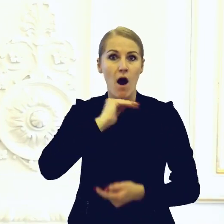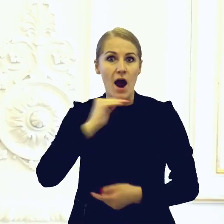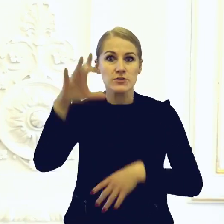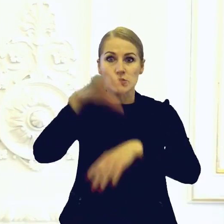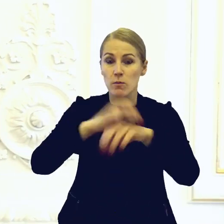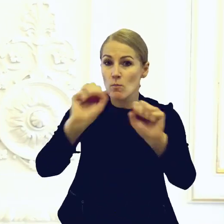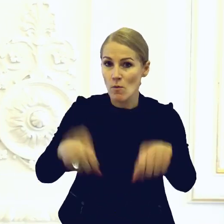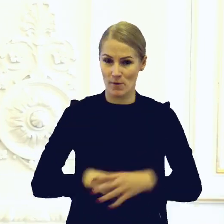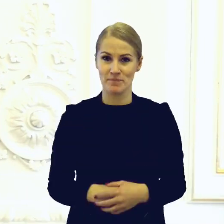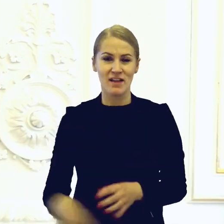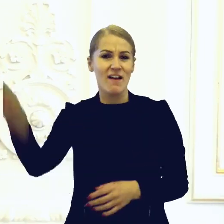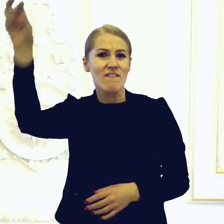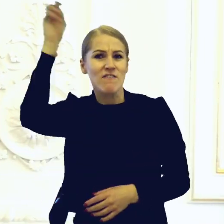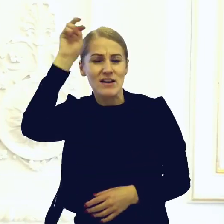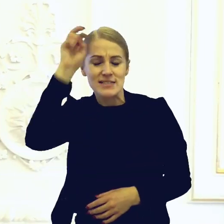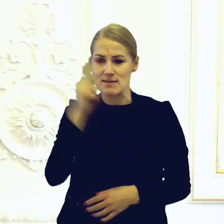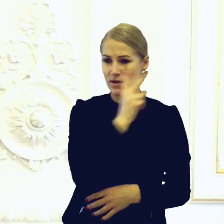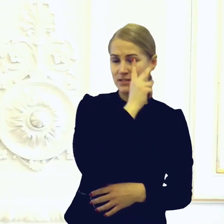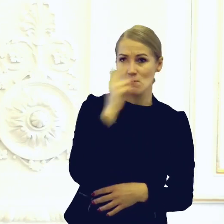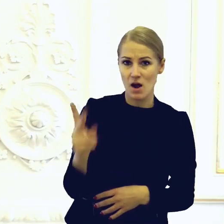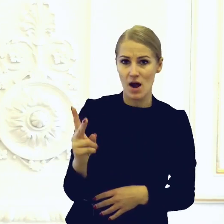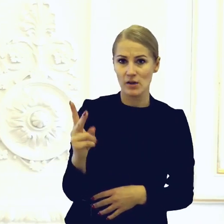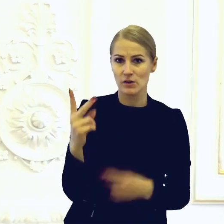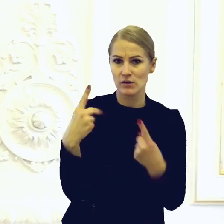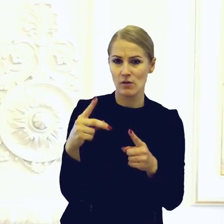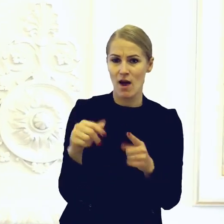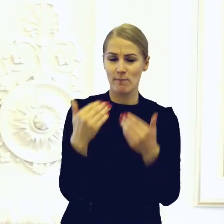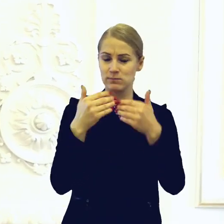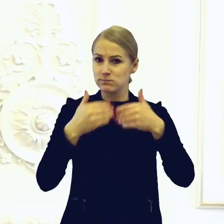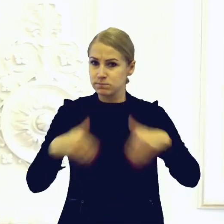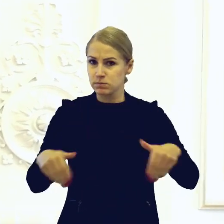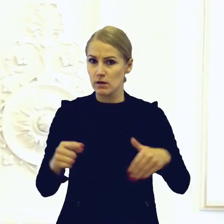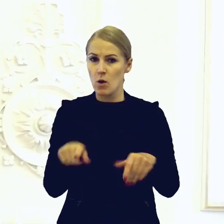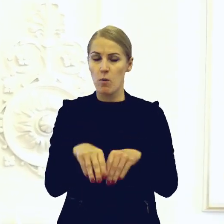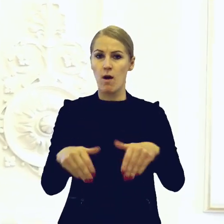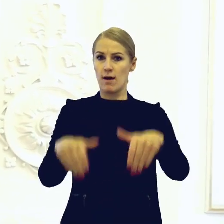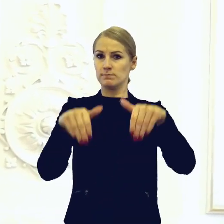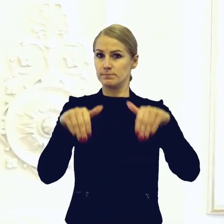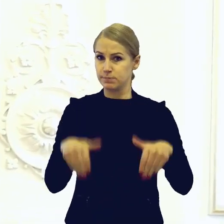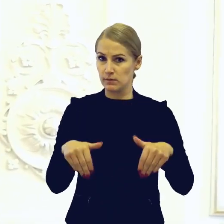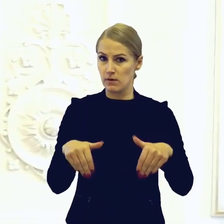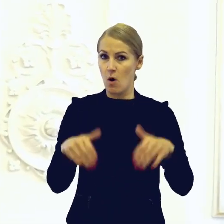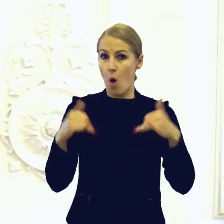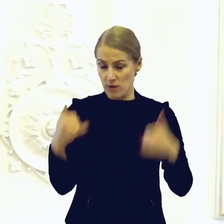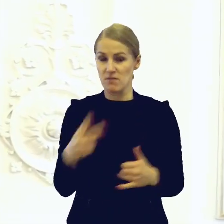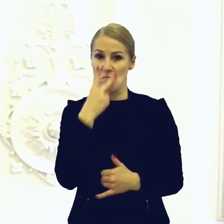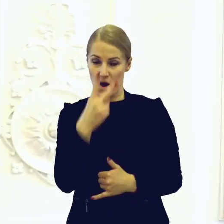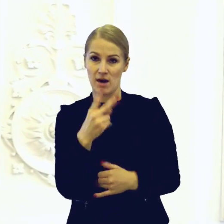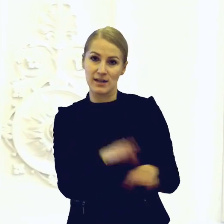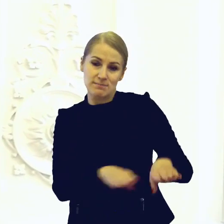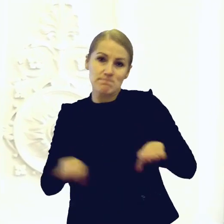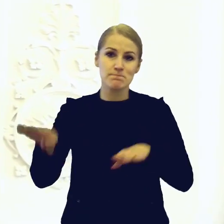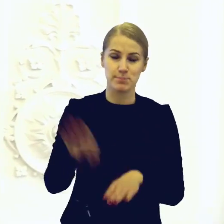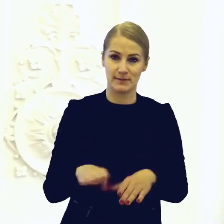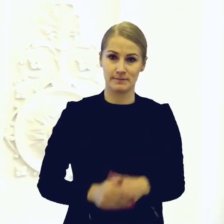valstybėse, kurios gal anksčiau laikėsi tam tikrų nekintančių aksijomų. Ir tai man suteikia viltį,